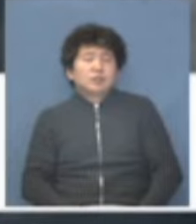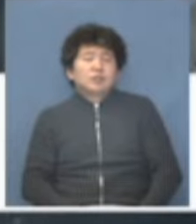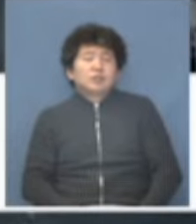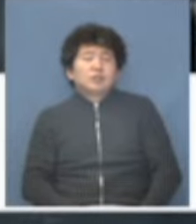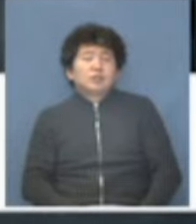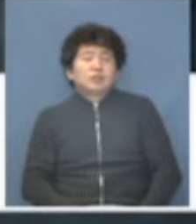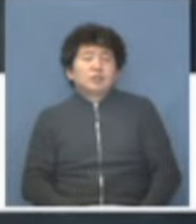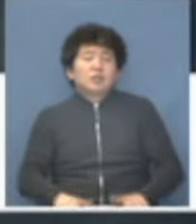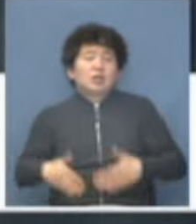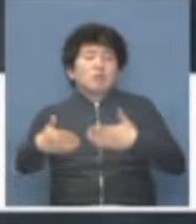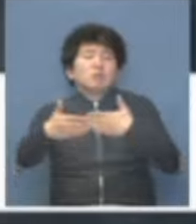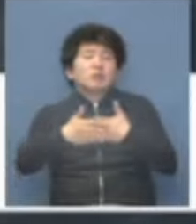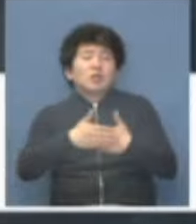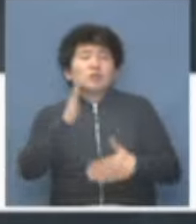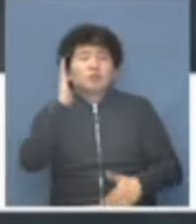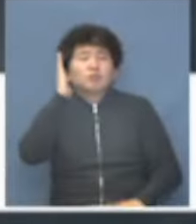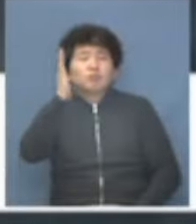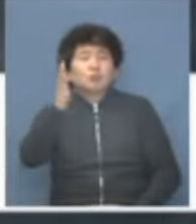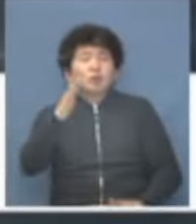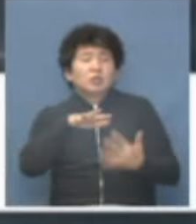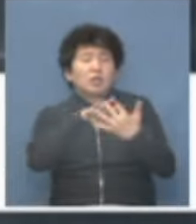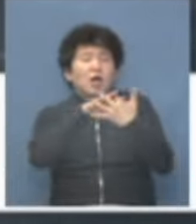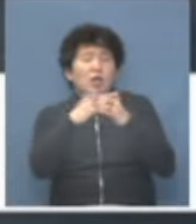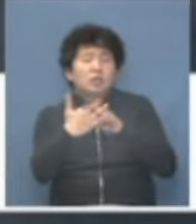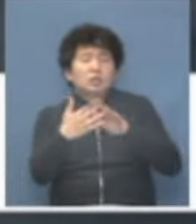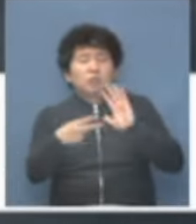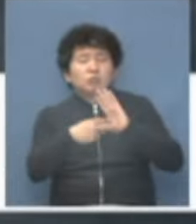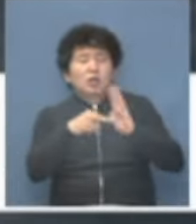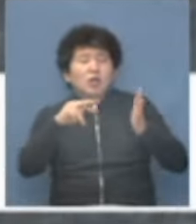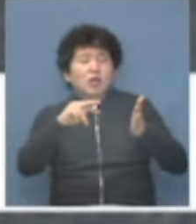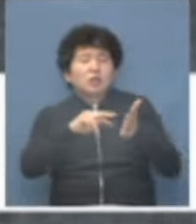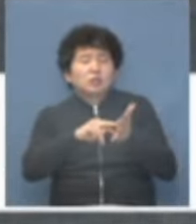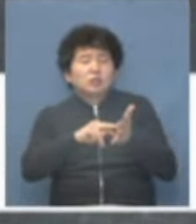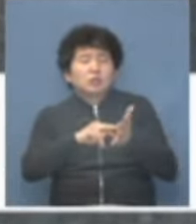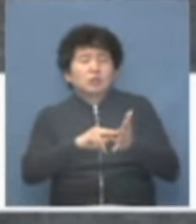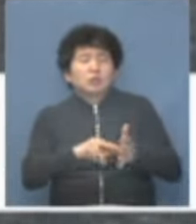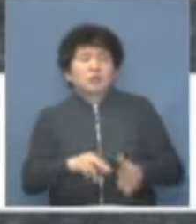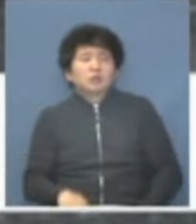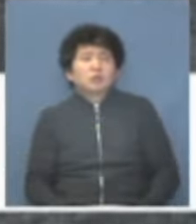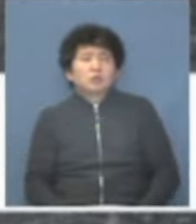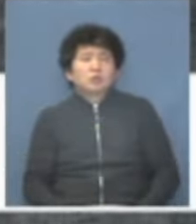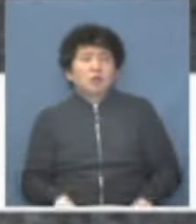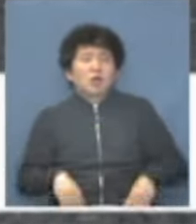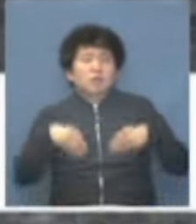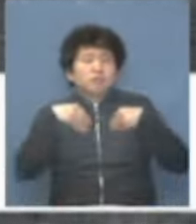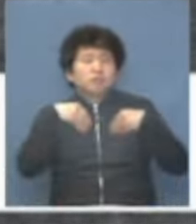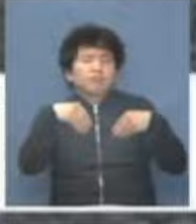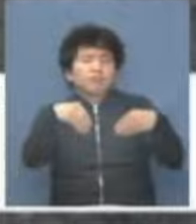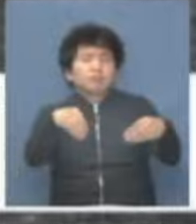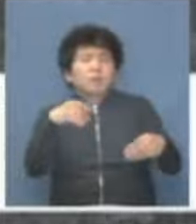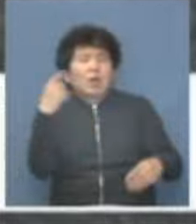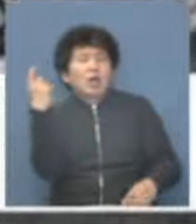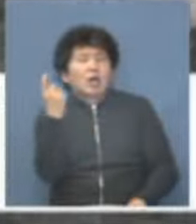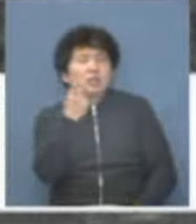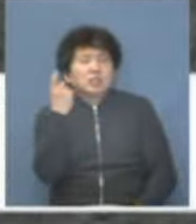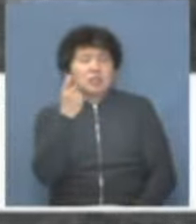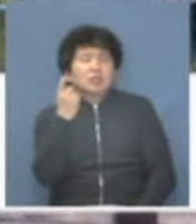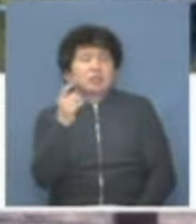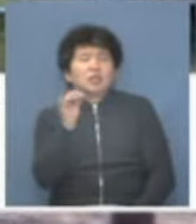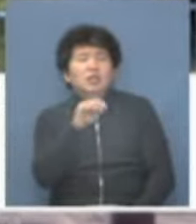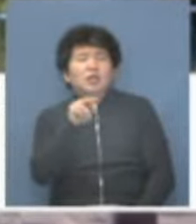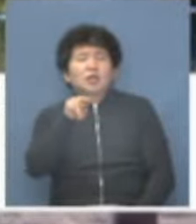В ближайшем будущем в Маралды планируется осуществить ряд проектов в сфере агропромышленного комплекса, в том числе и в отрасли